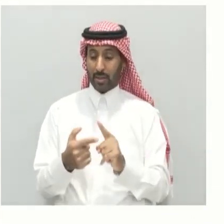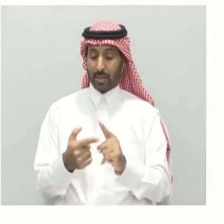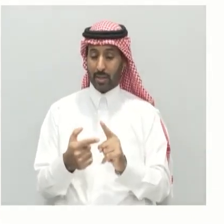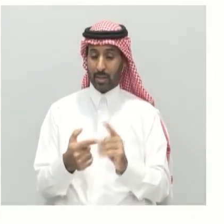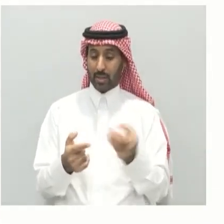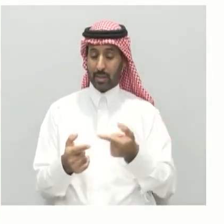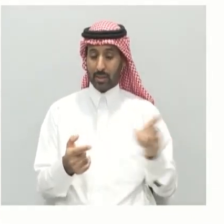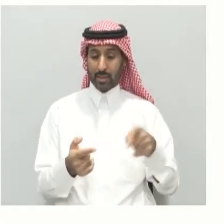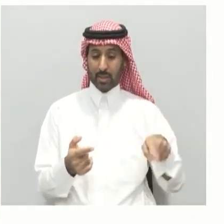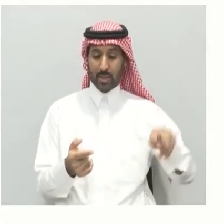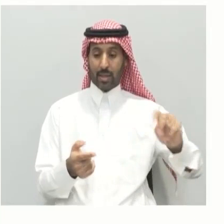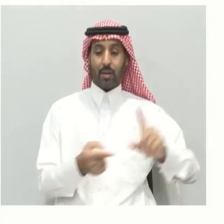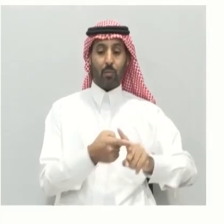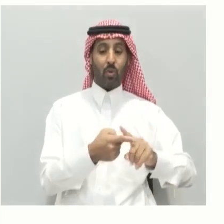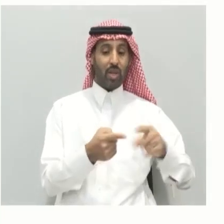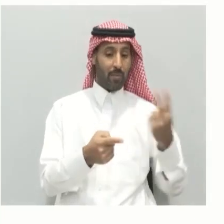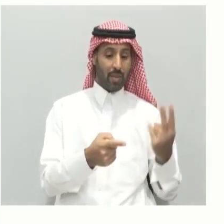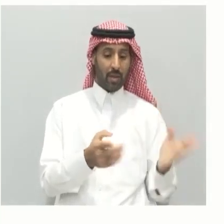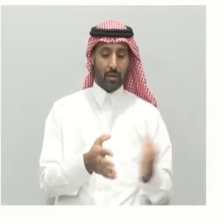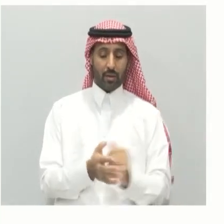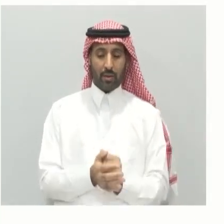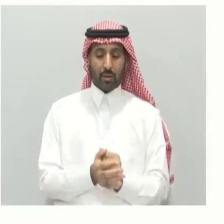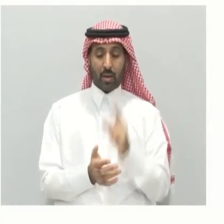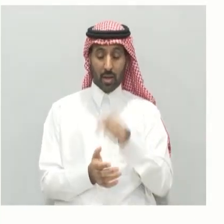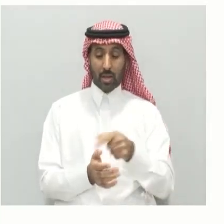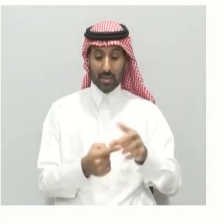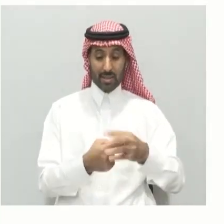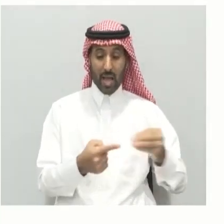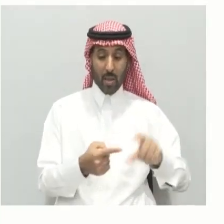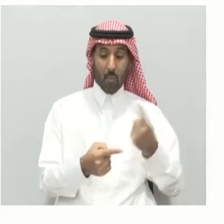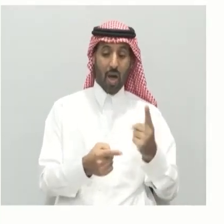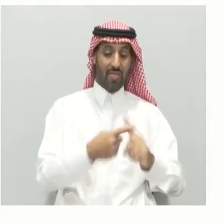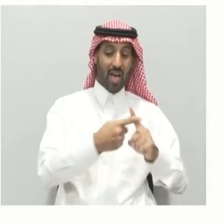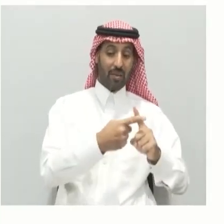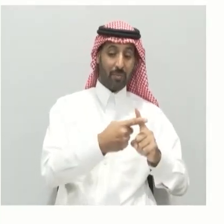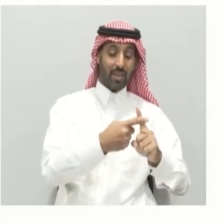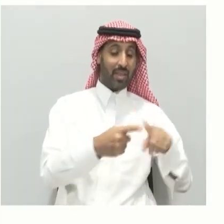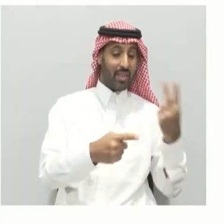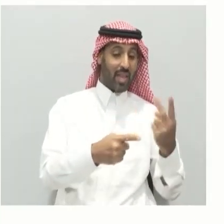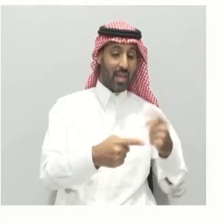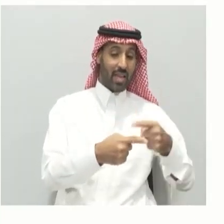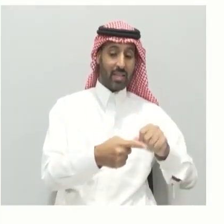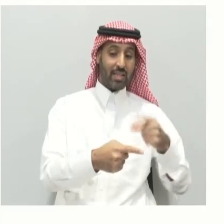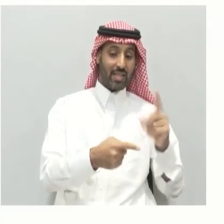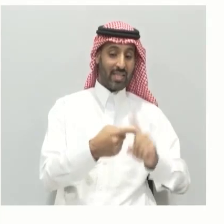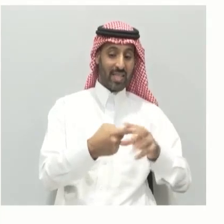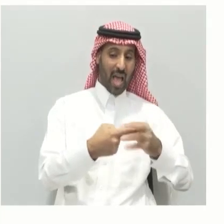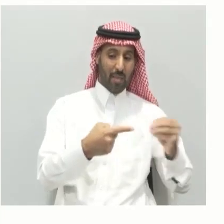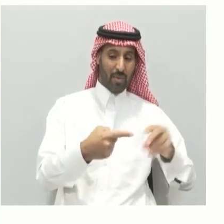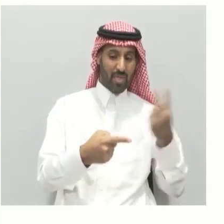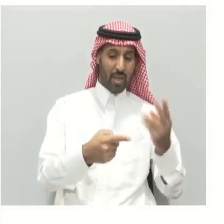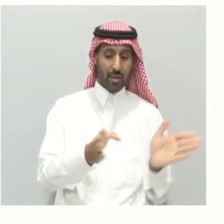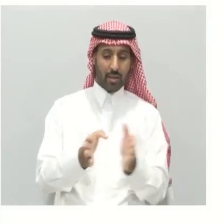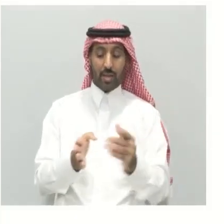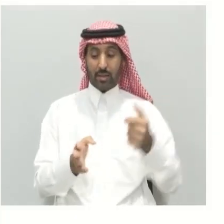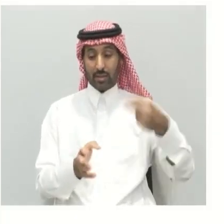يكون الزد ان موجب ا لانه عندي سالب واحد يضرب في كم اين فبيكون سالب اين فبالتالي بيكون الزد